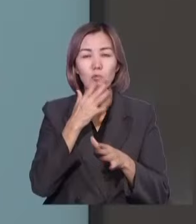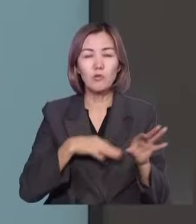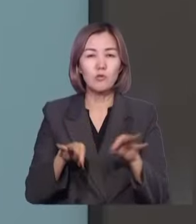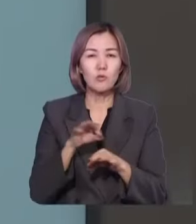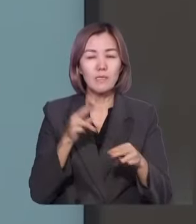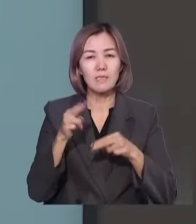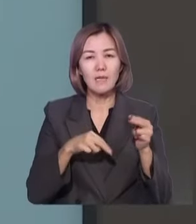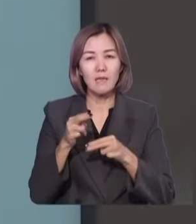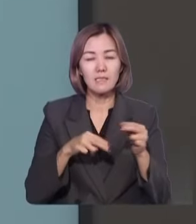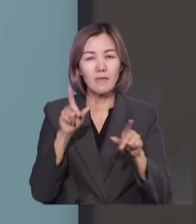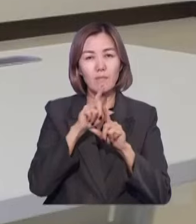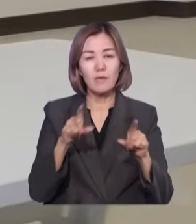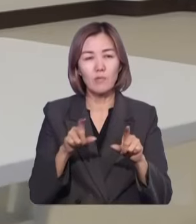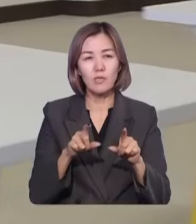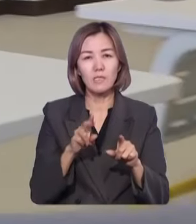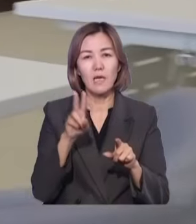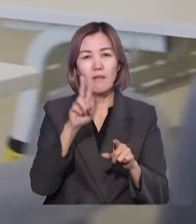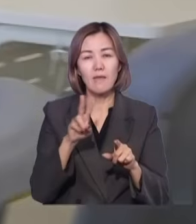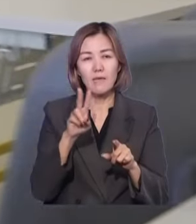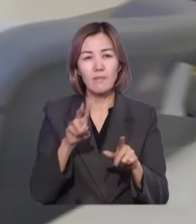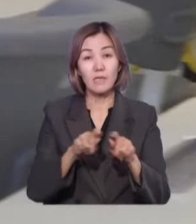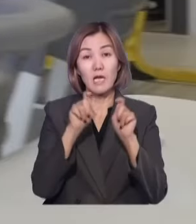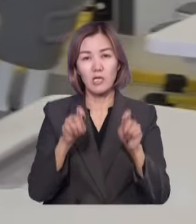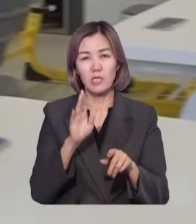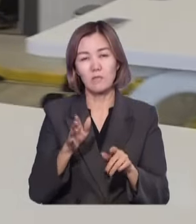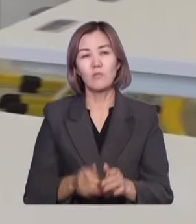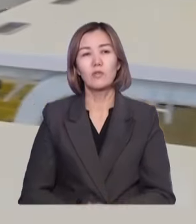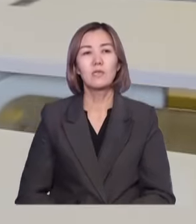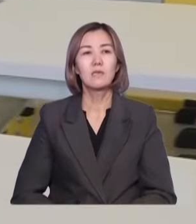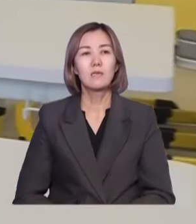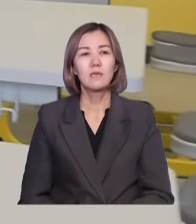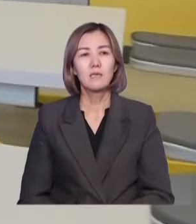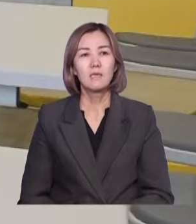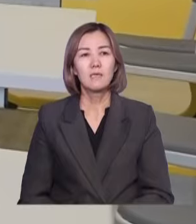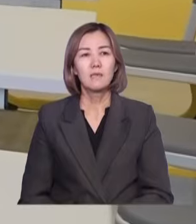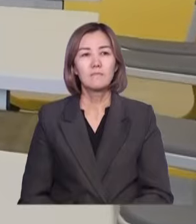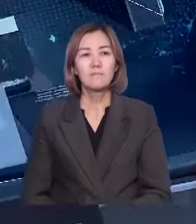аясында салынған білім ордасы қараша айында пайдалануға берілмек.